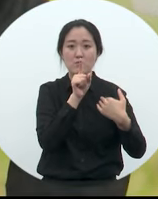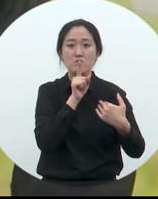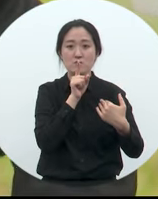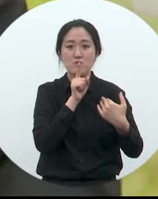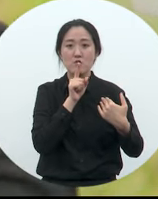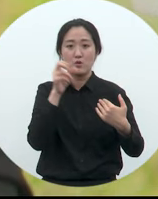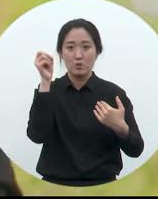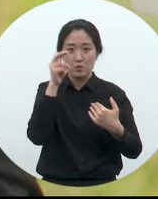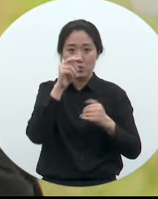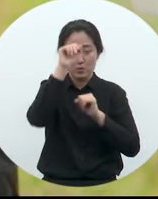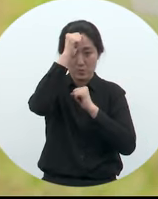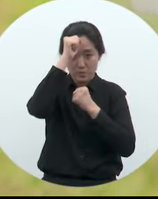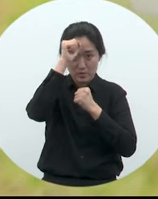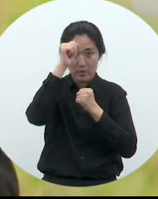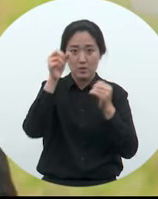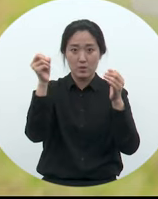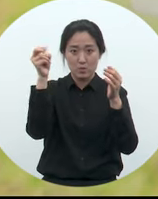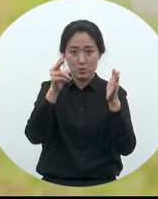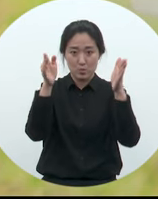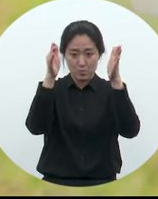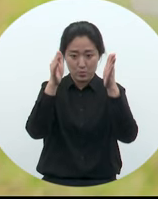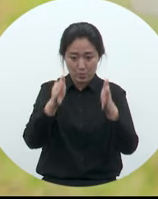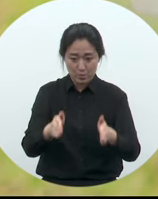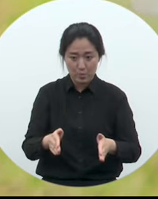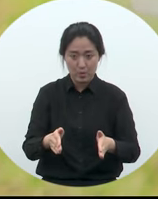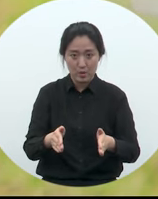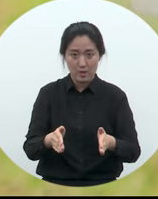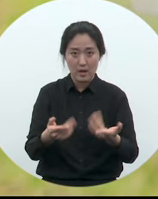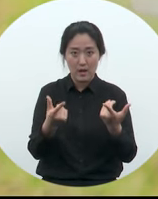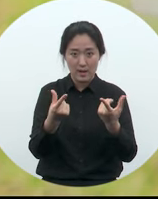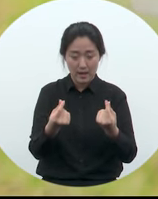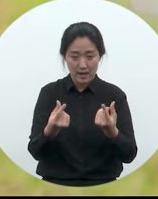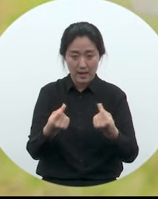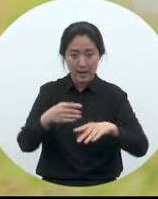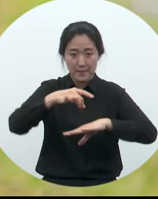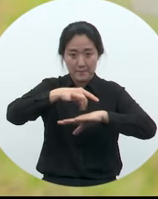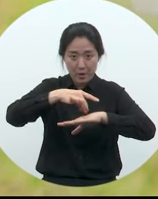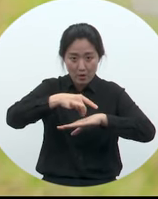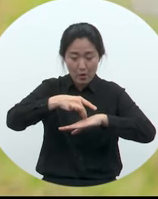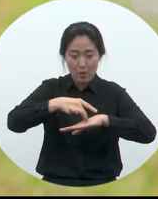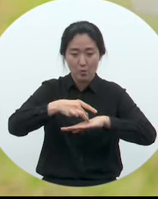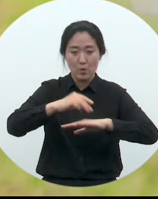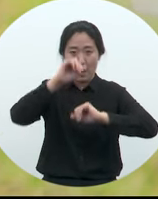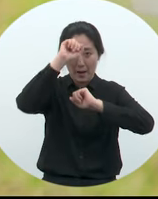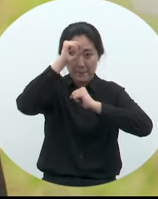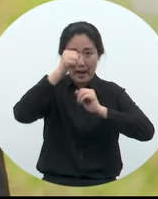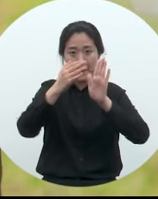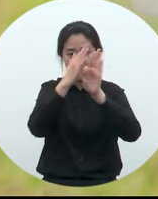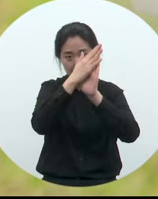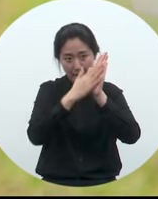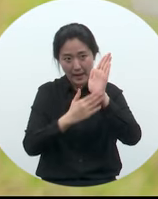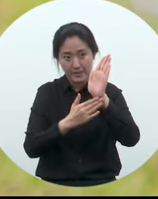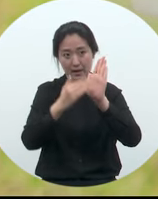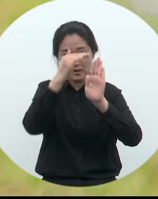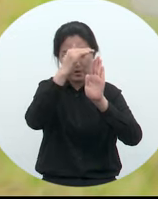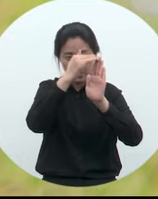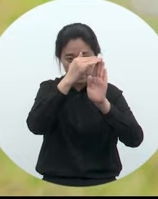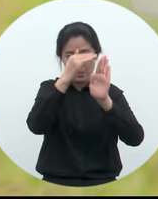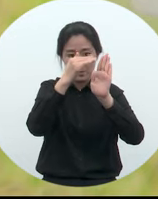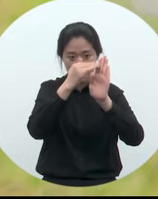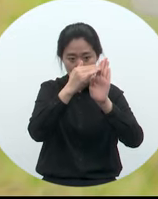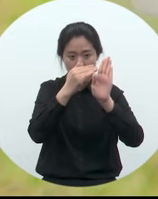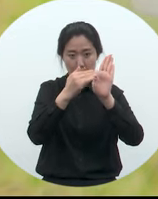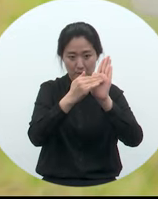엉덩이 환도, 위중, 그 다음에 장딴지 위에 승산, 복숭아뼈 옆에 태계골륜, 그 다음에 발바닥에